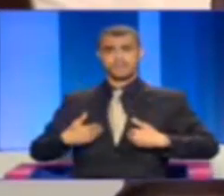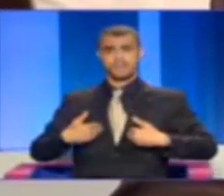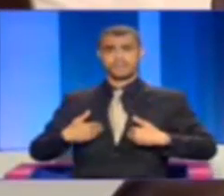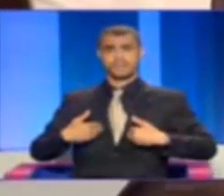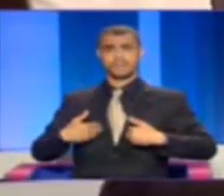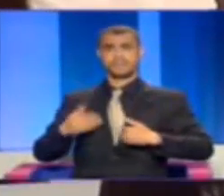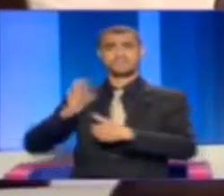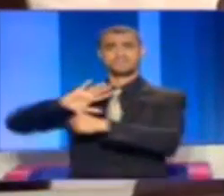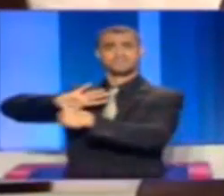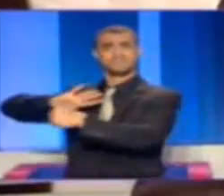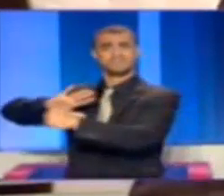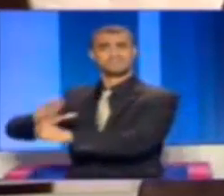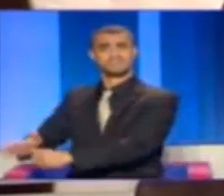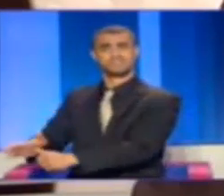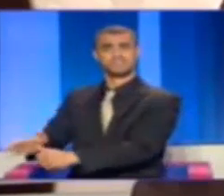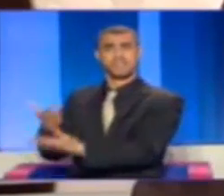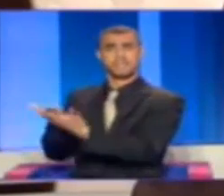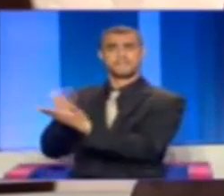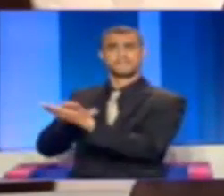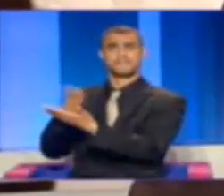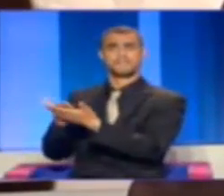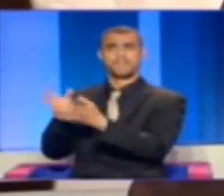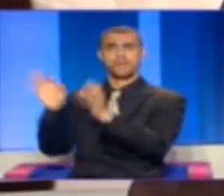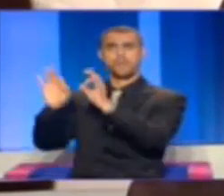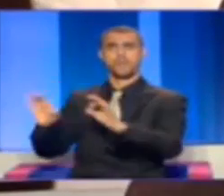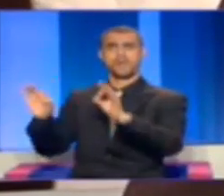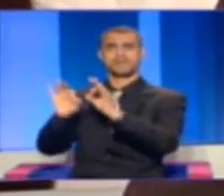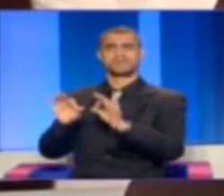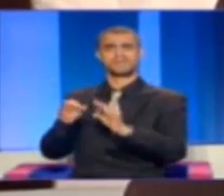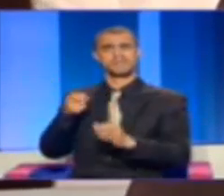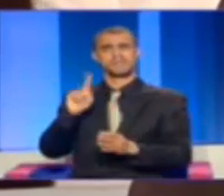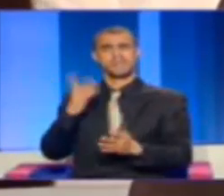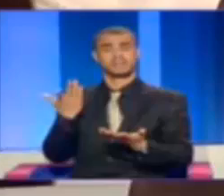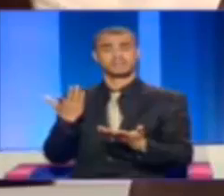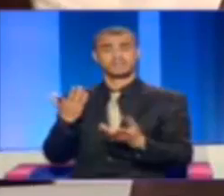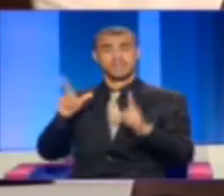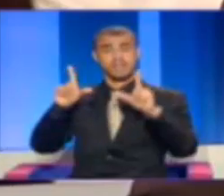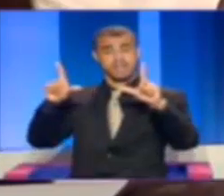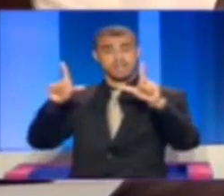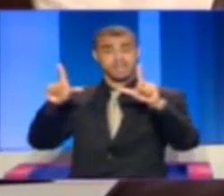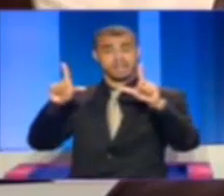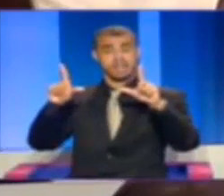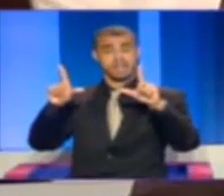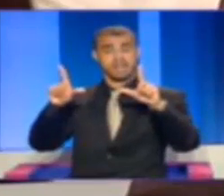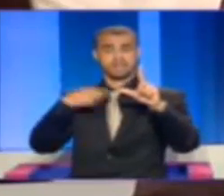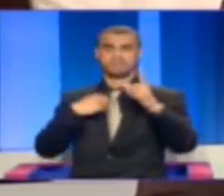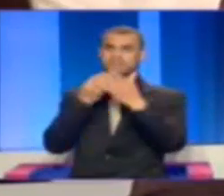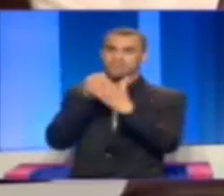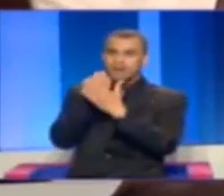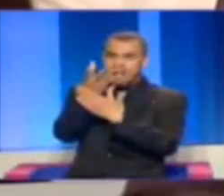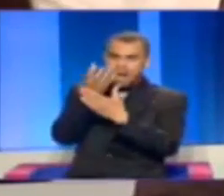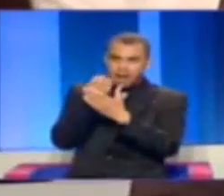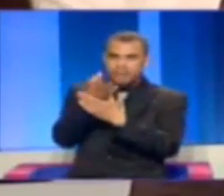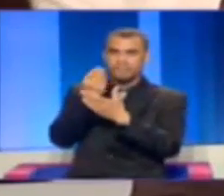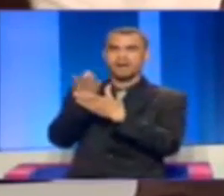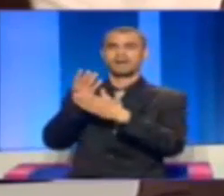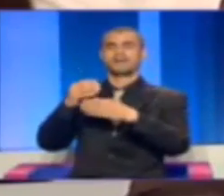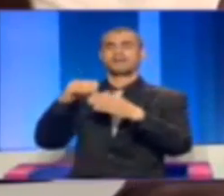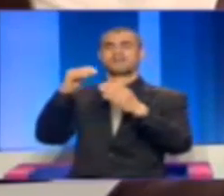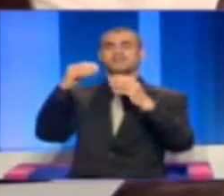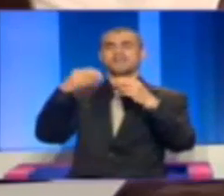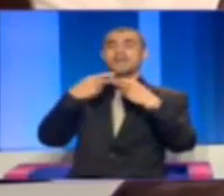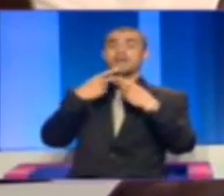نحن مهمشين داخل اسرتنا وداخل بيتنا؟ لان الاعلام كما كنعرفوا فيه اخبار، فيه